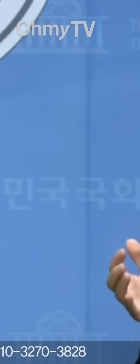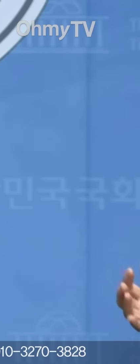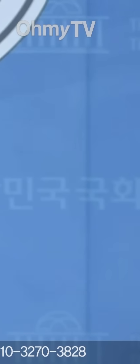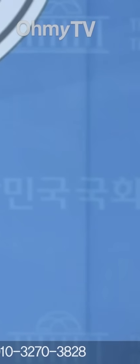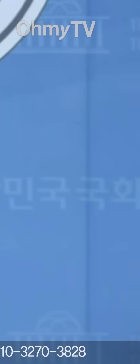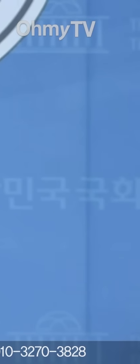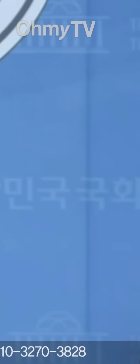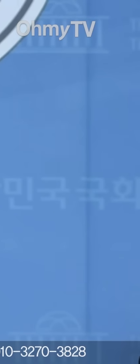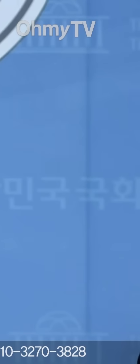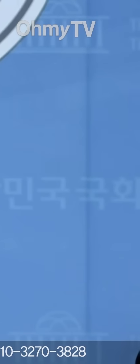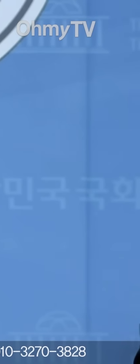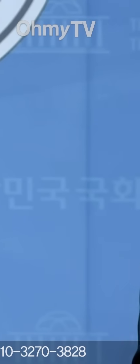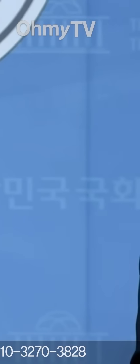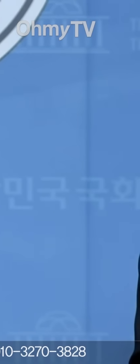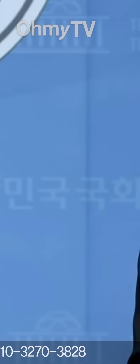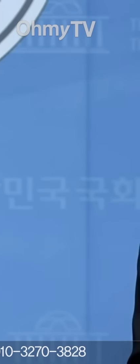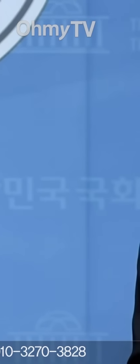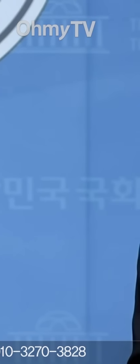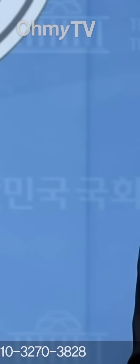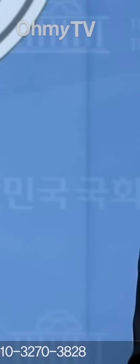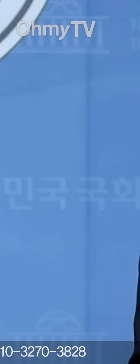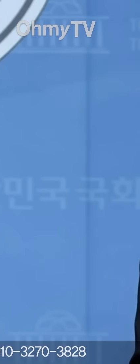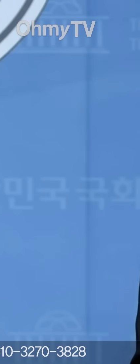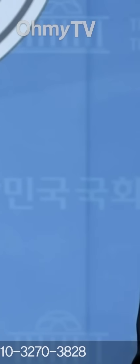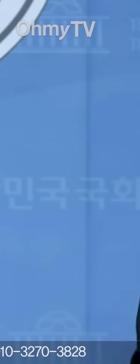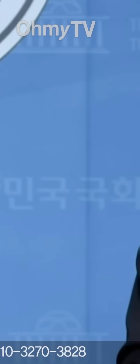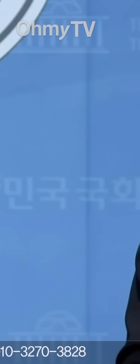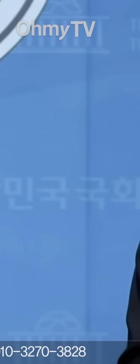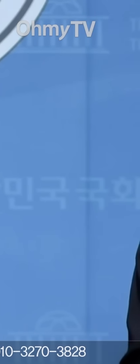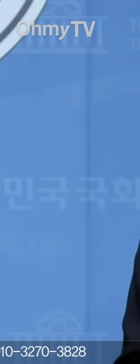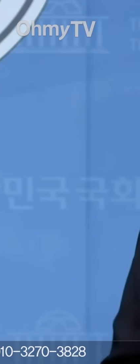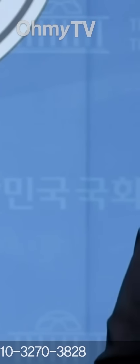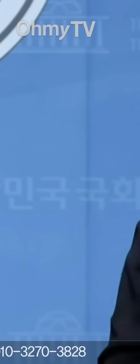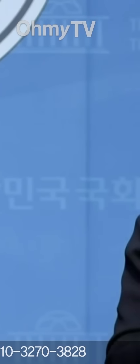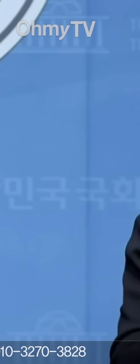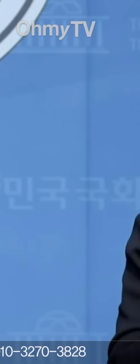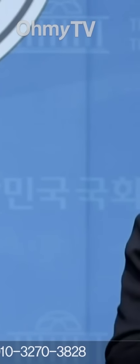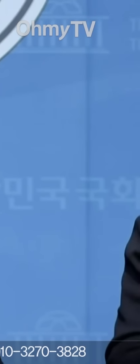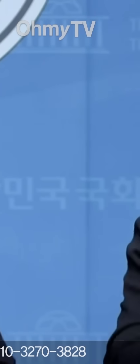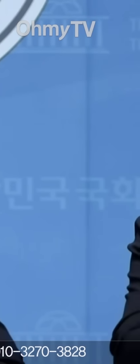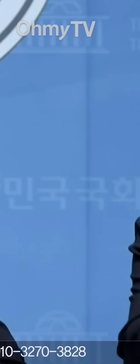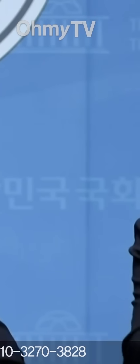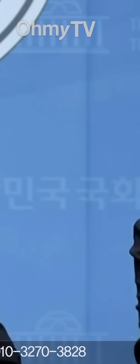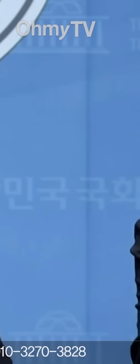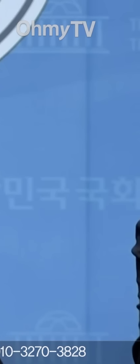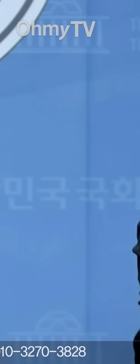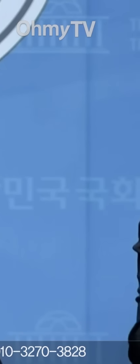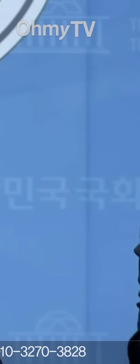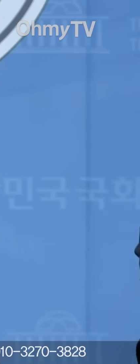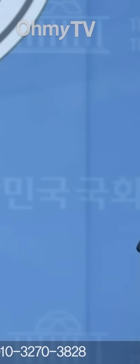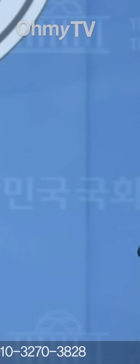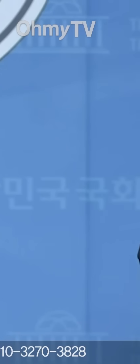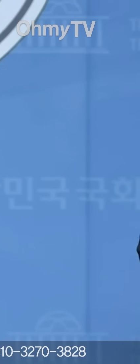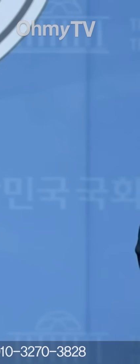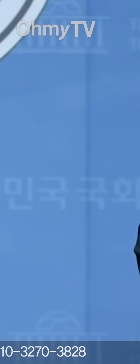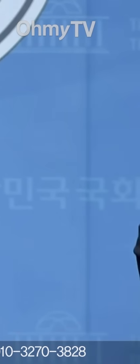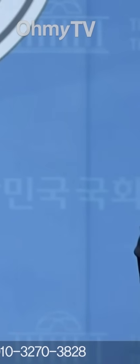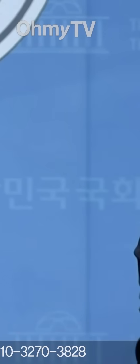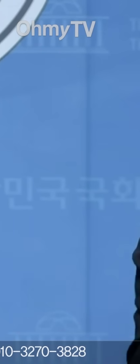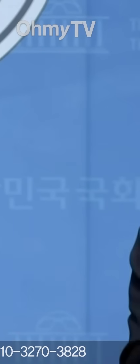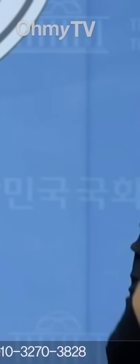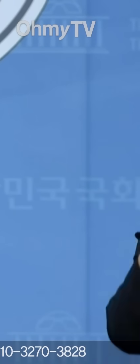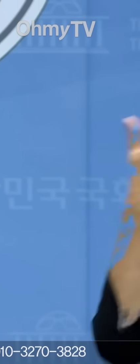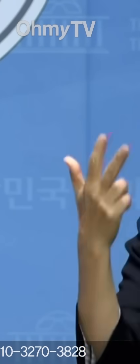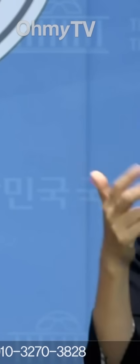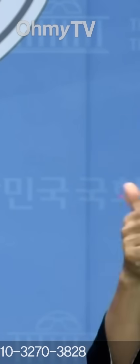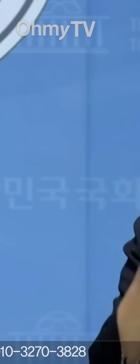조작 특별대책단은 하나하나 이 잘못된 사실을 적시해 가면서 이재명 대표에 대한